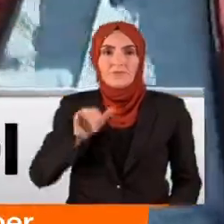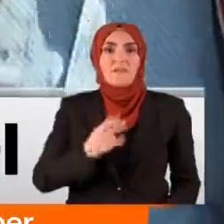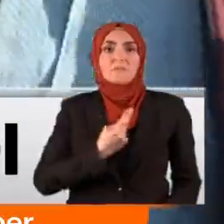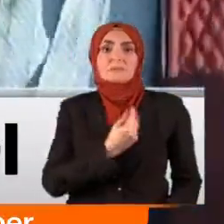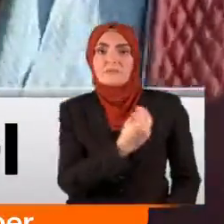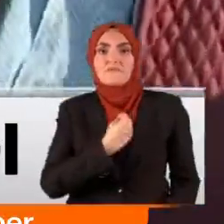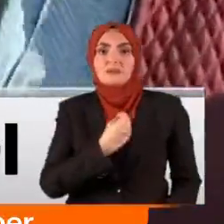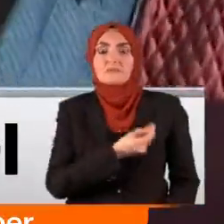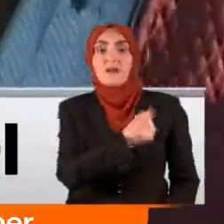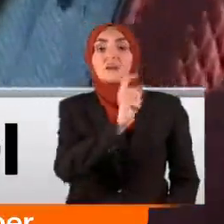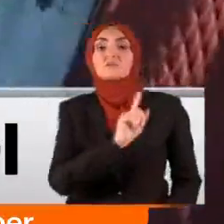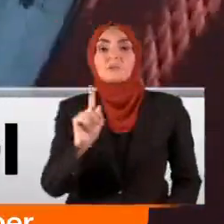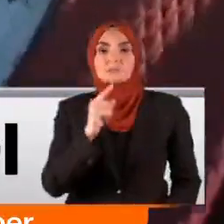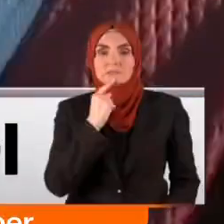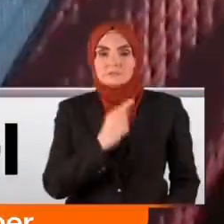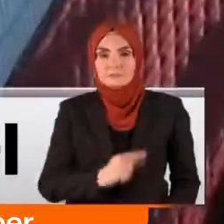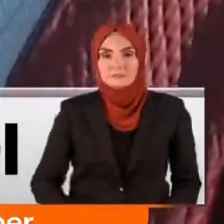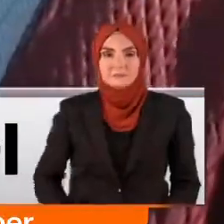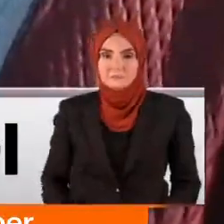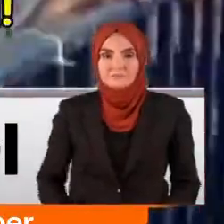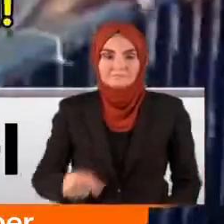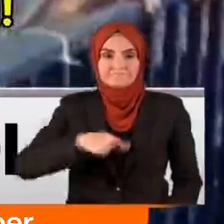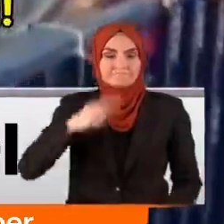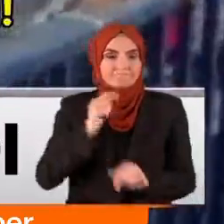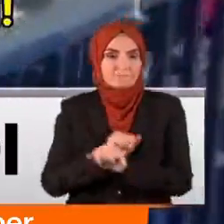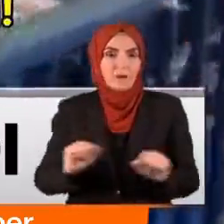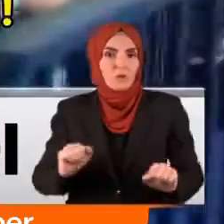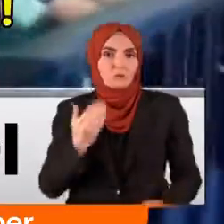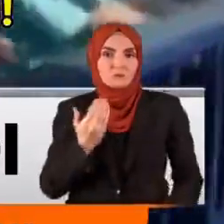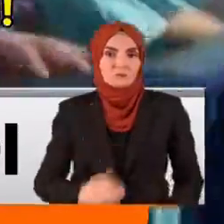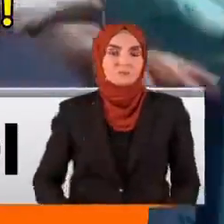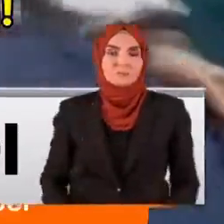kaçmasın. İnsan sakar, burada gelsin. Biz mağduruz. Arkadaşlar,